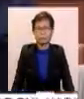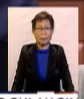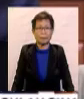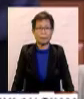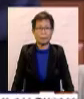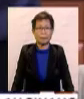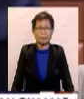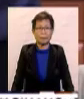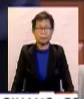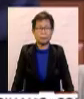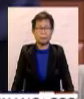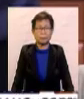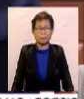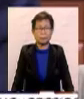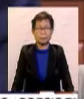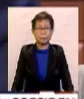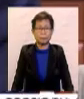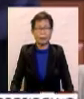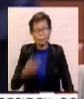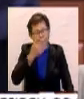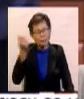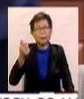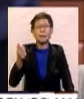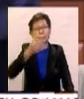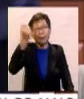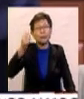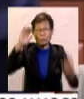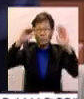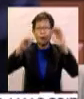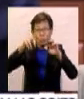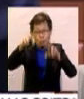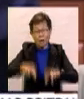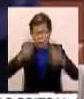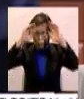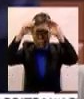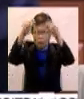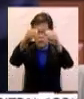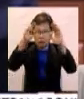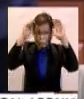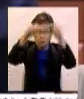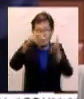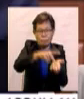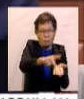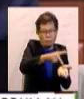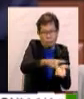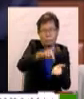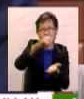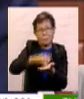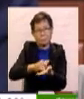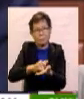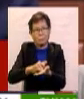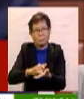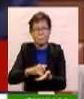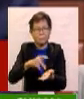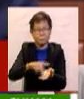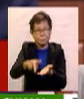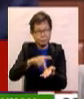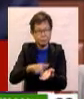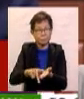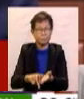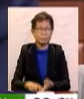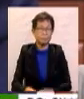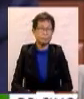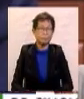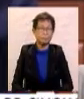Lebih baik kalau kita akan fokus supaya rakyat akan lebih akan dapat perbelanjaan tersebut, dia punya corak perbelanjaan itu akan lebih